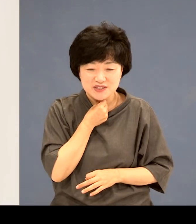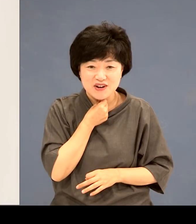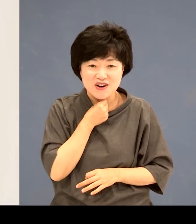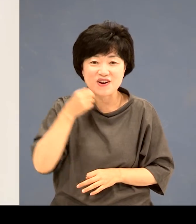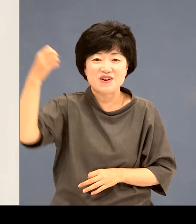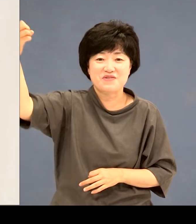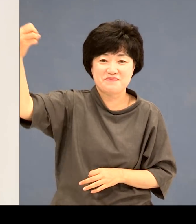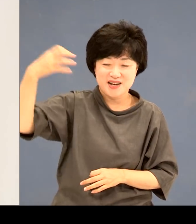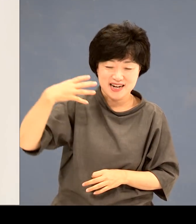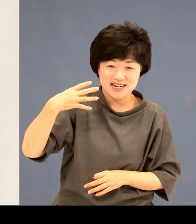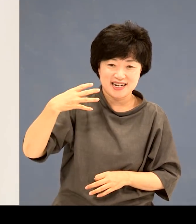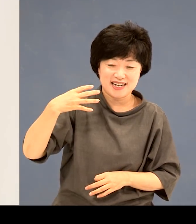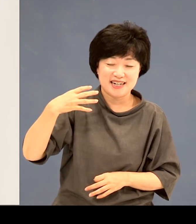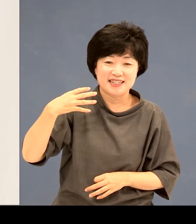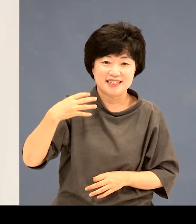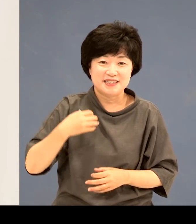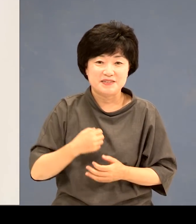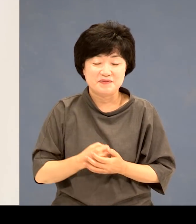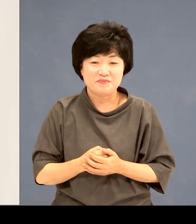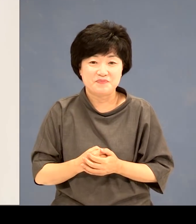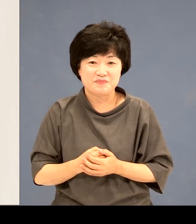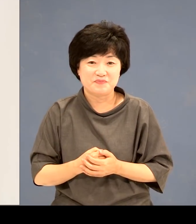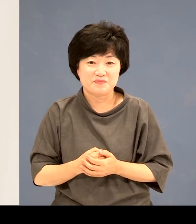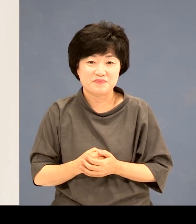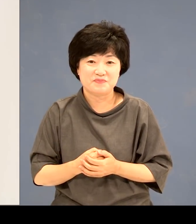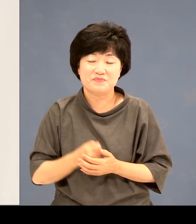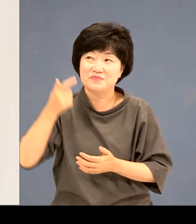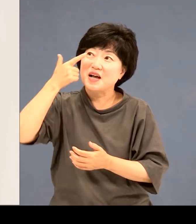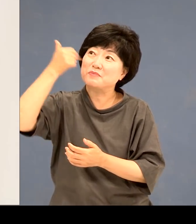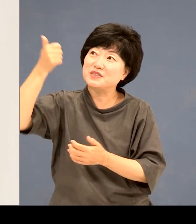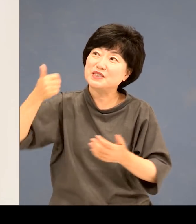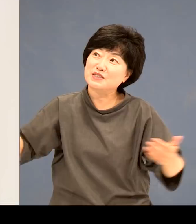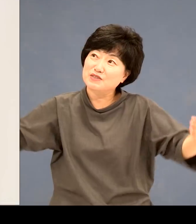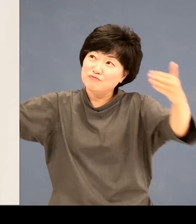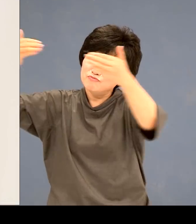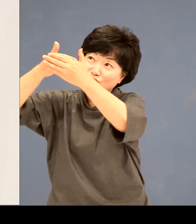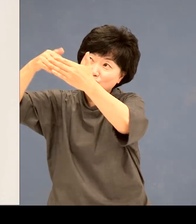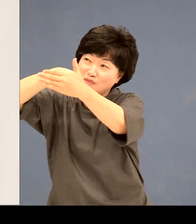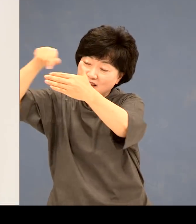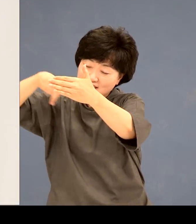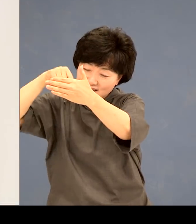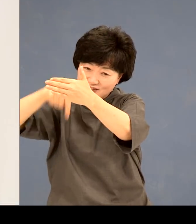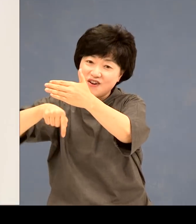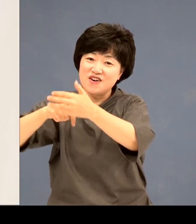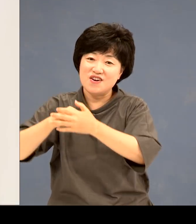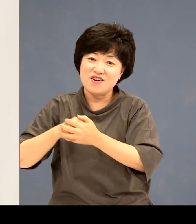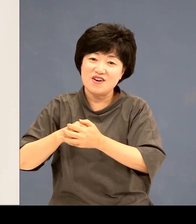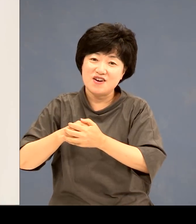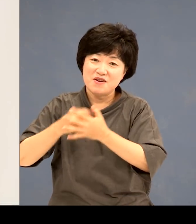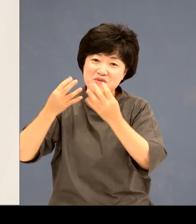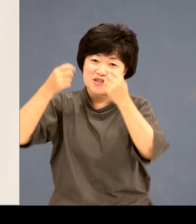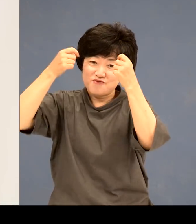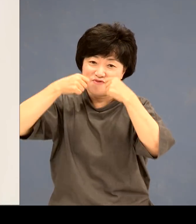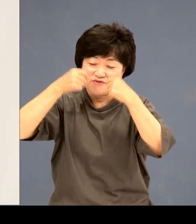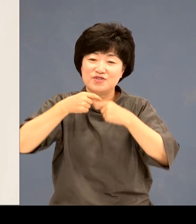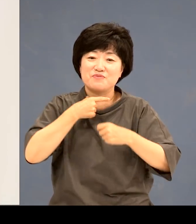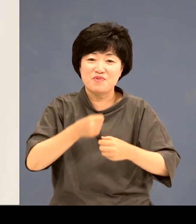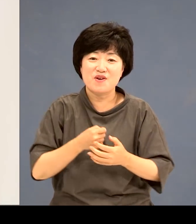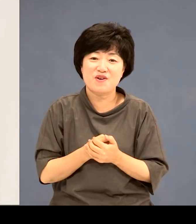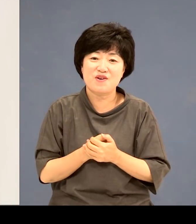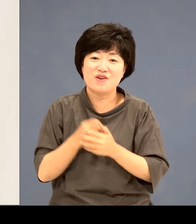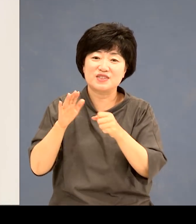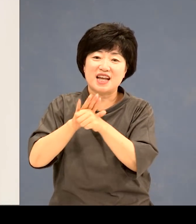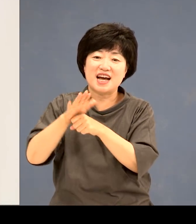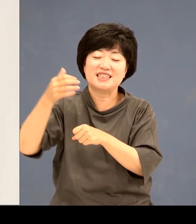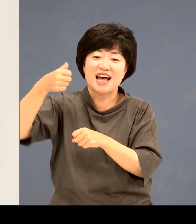아들 보고 싶었어. 그렇게 해서 이제 그분 품 안에서 이렇게